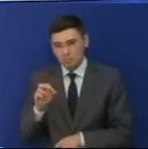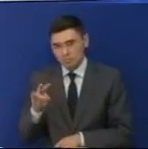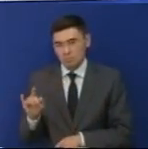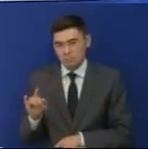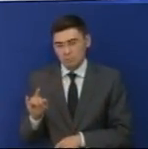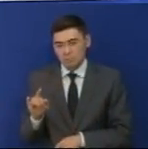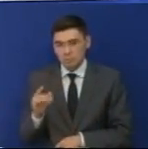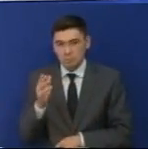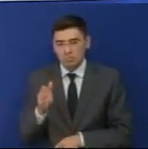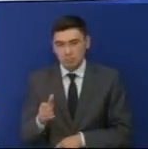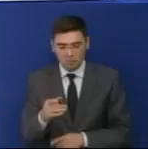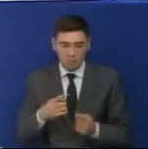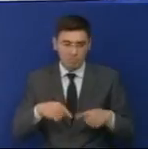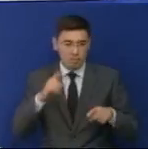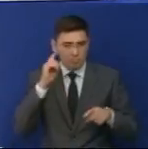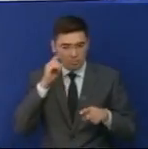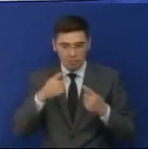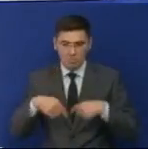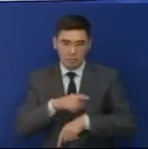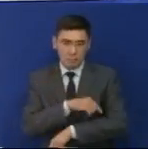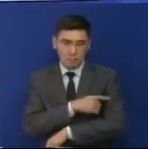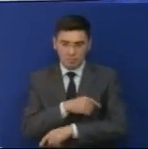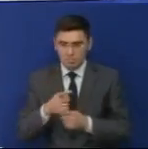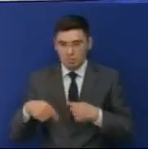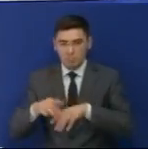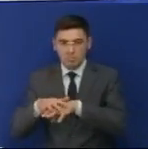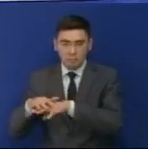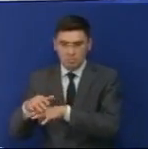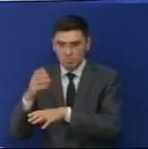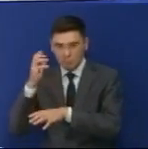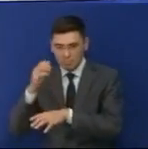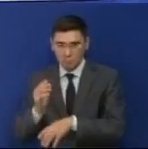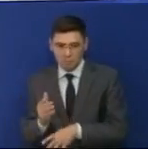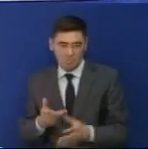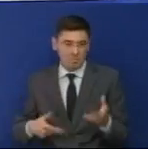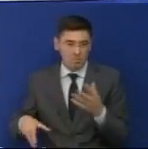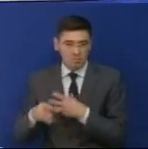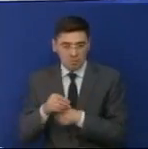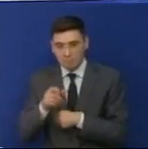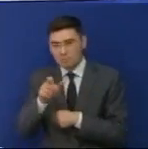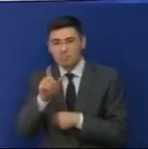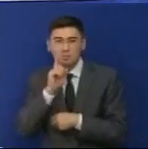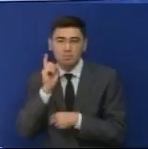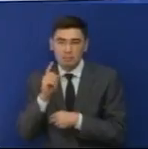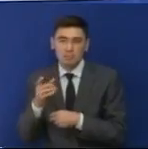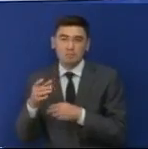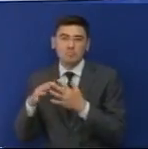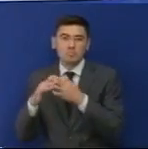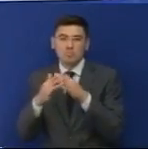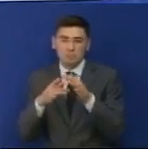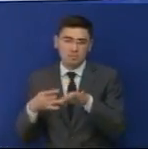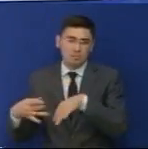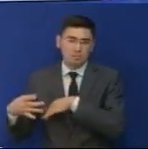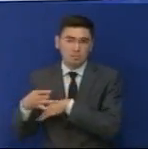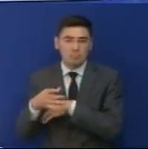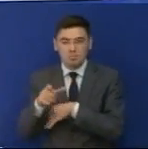политики, образования, здравоохранения, банков, а также предприниматели и психологи проводят информационные встречи в регионах. Они рассказывают